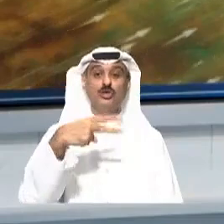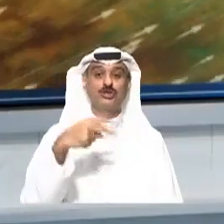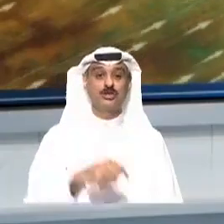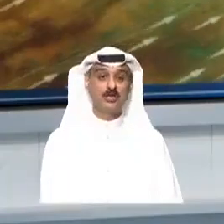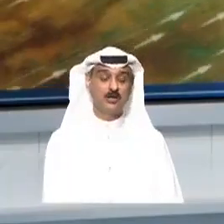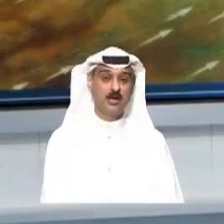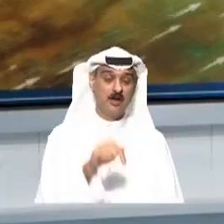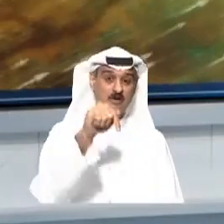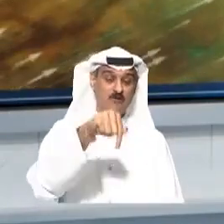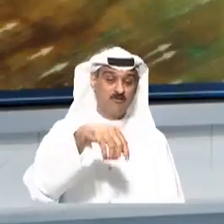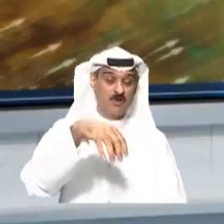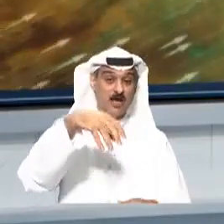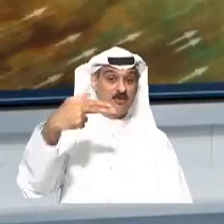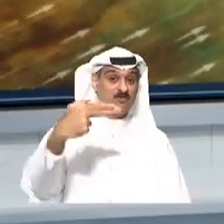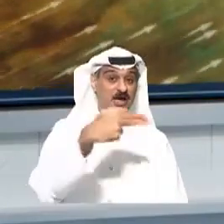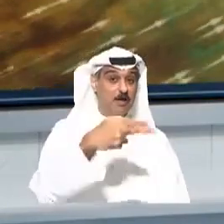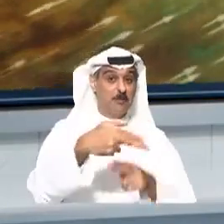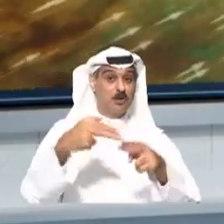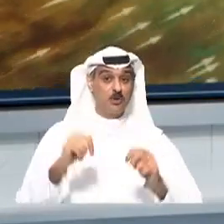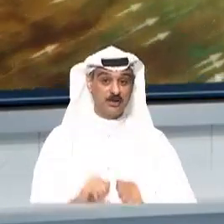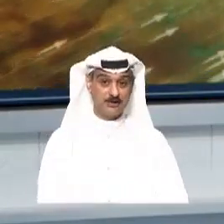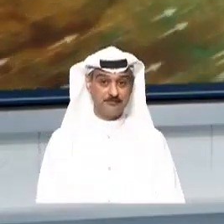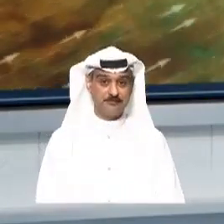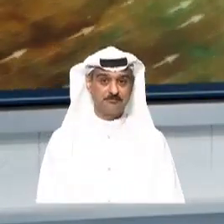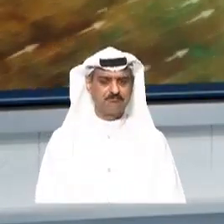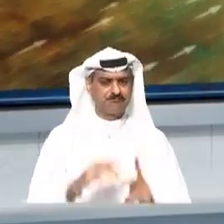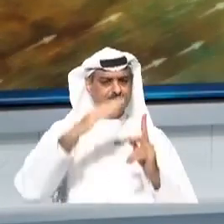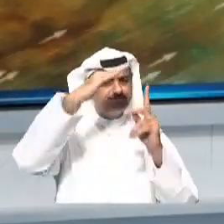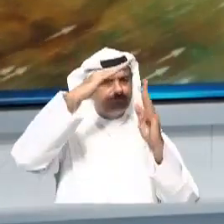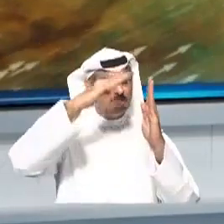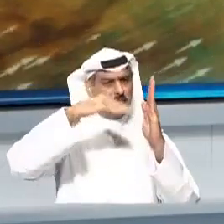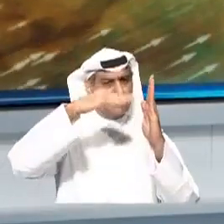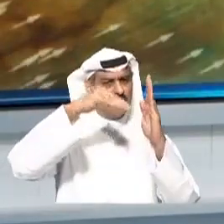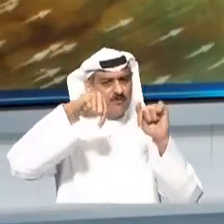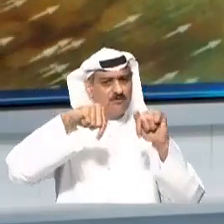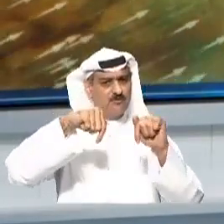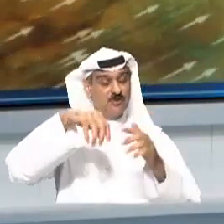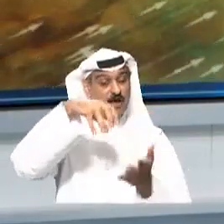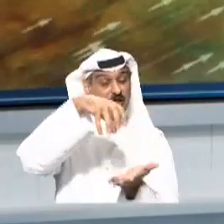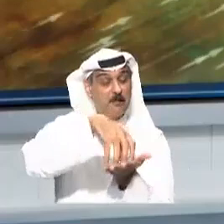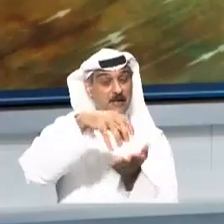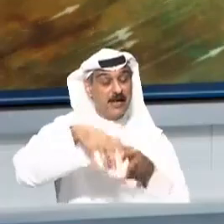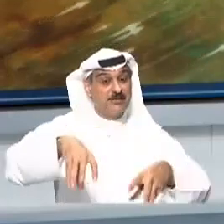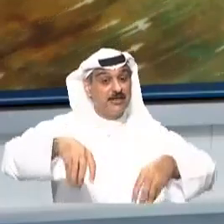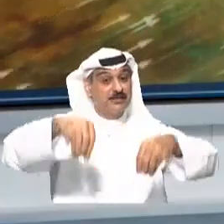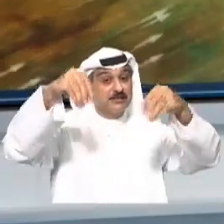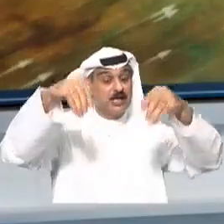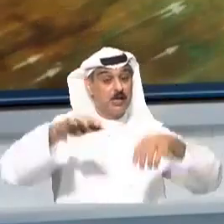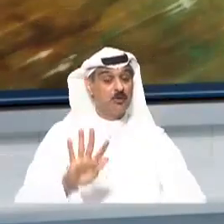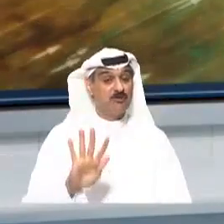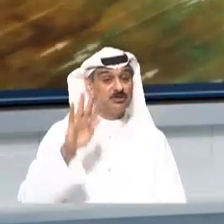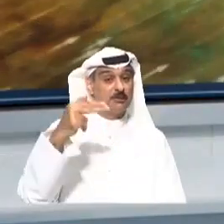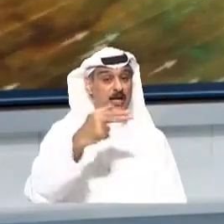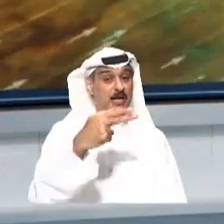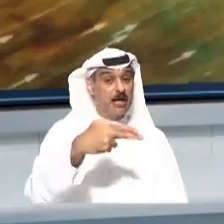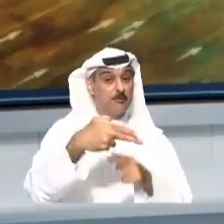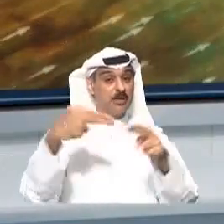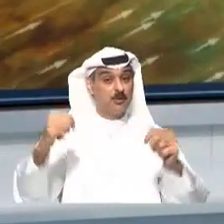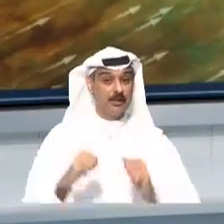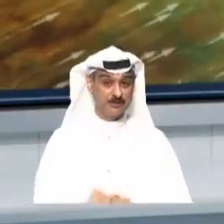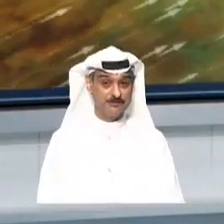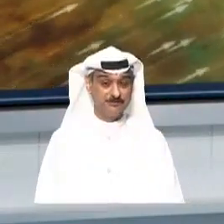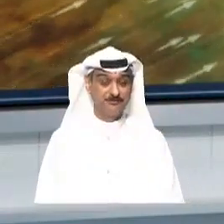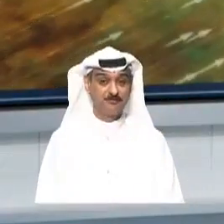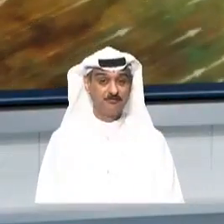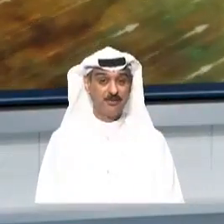مئوية في المناطق الغربية، قد تقل إلى ما دون ذلك خاصة في المناطق الصحراوية شمال غرب الكويت، قد تصل إلى 19 درجة